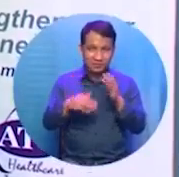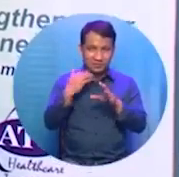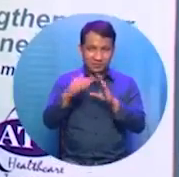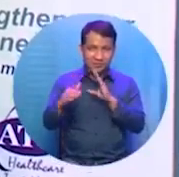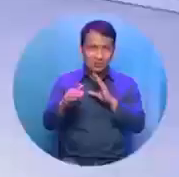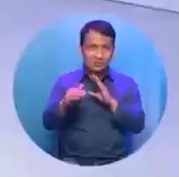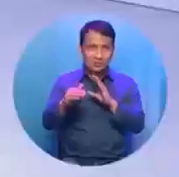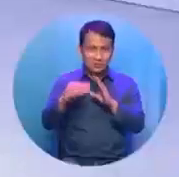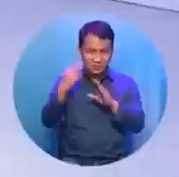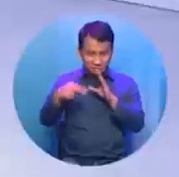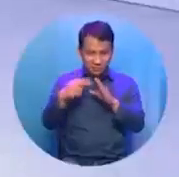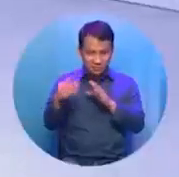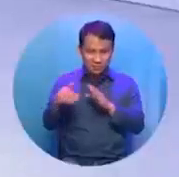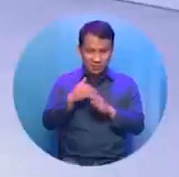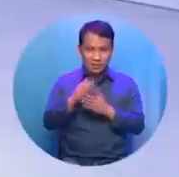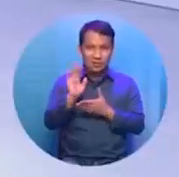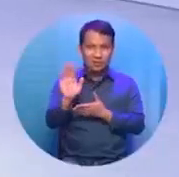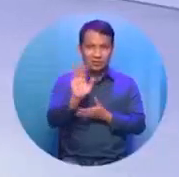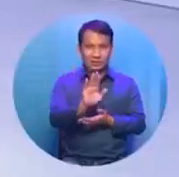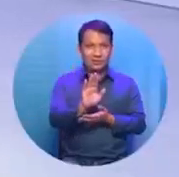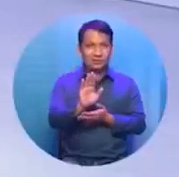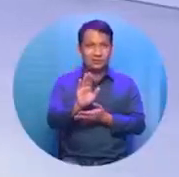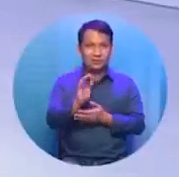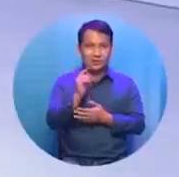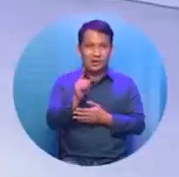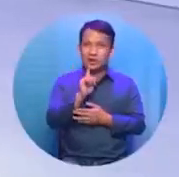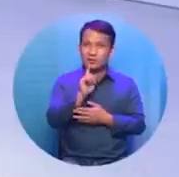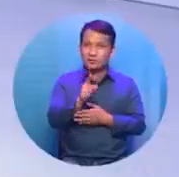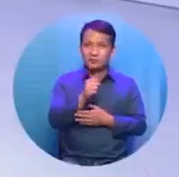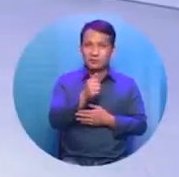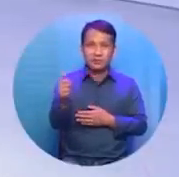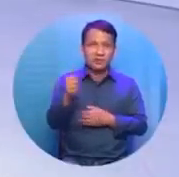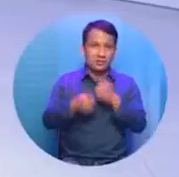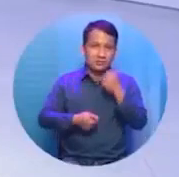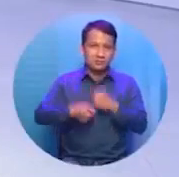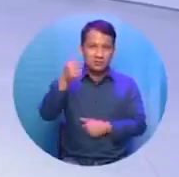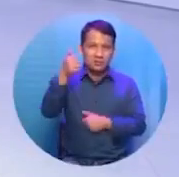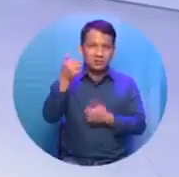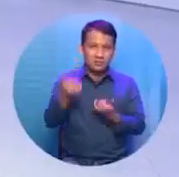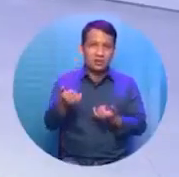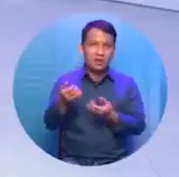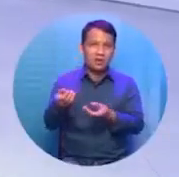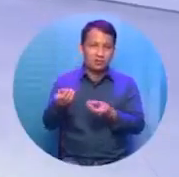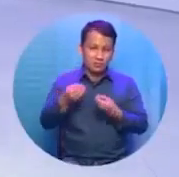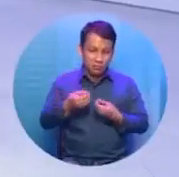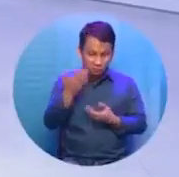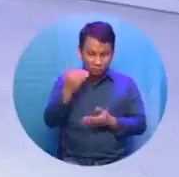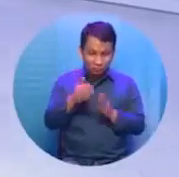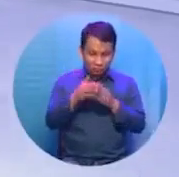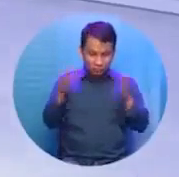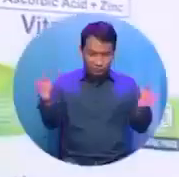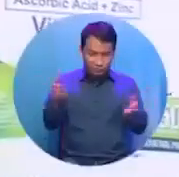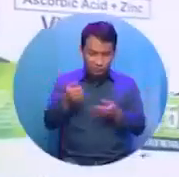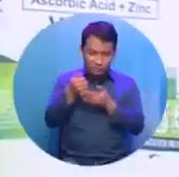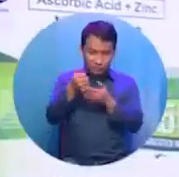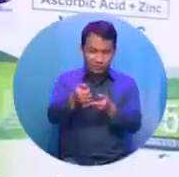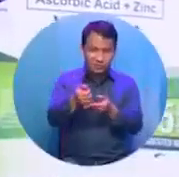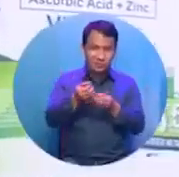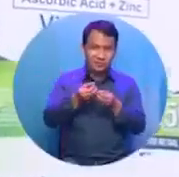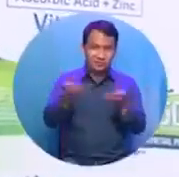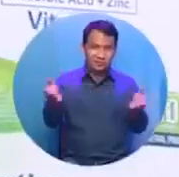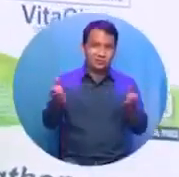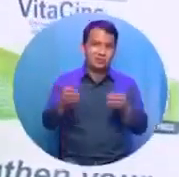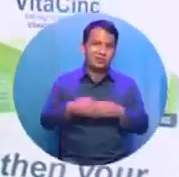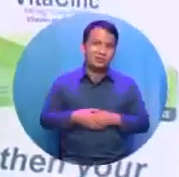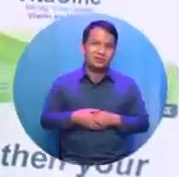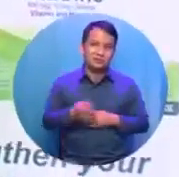namin at makikita nila ikaw at ikaw po talaga ang the best today sapagkat grand prize po